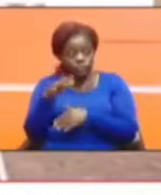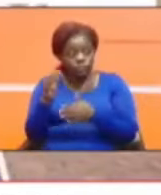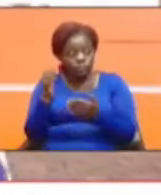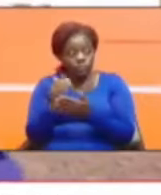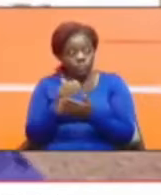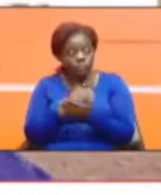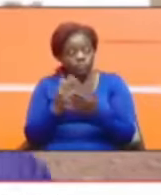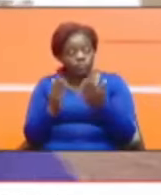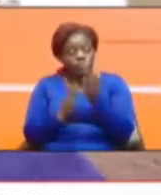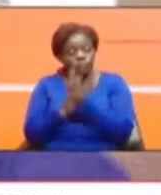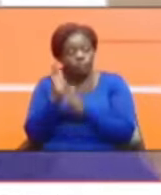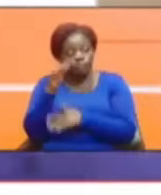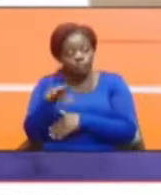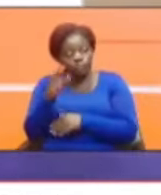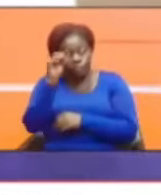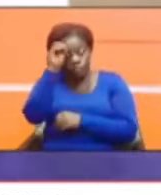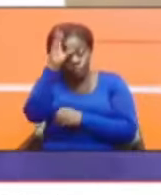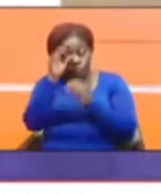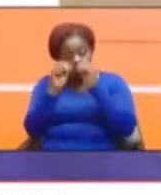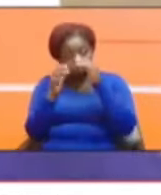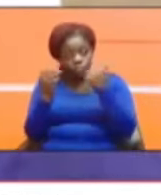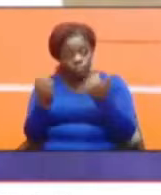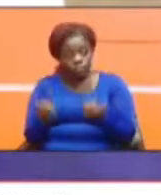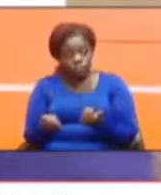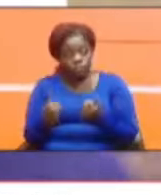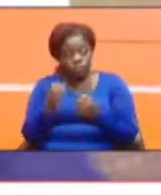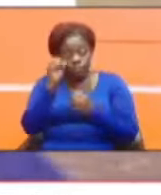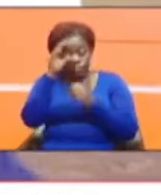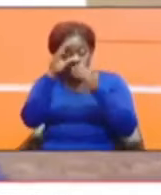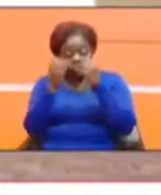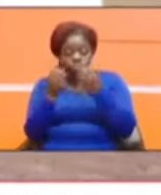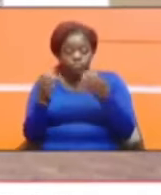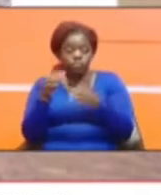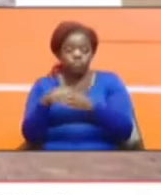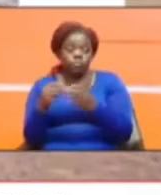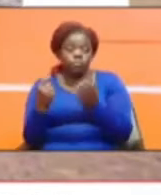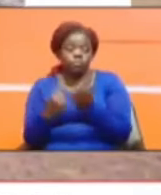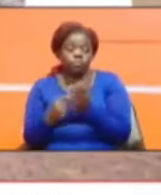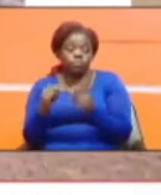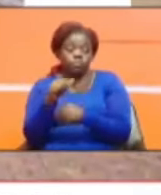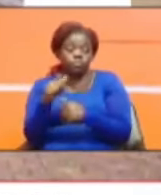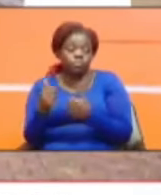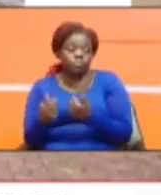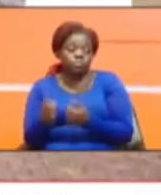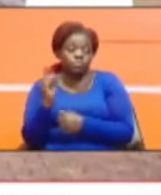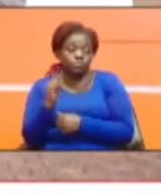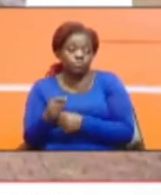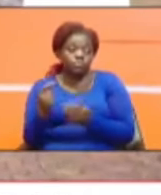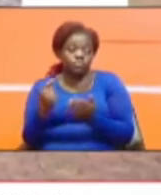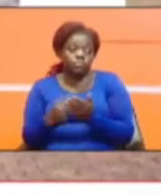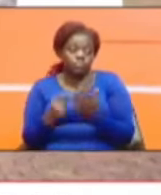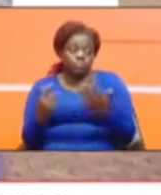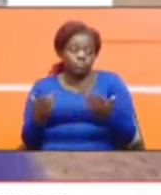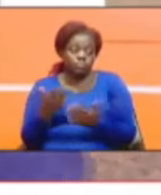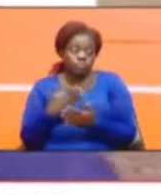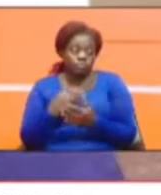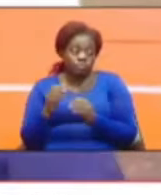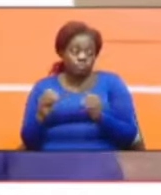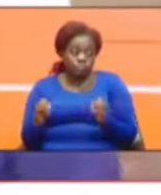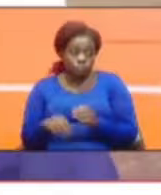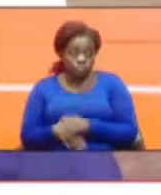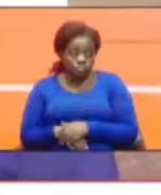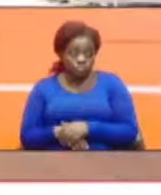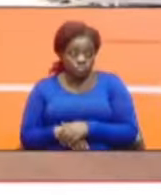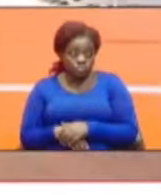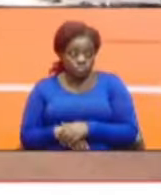bagiyita inspired by innovation. Kati innovation nyingi nnyo mu Uganda ate waliwo nezitanatuuka mu Uganda ifetifeti ziina